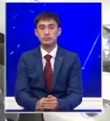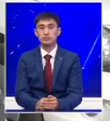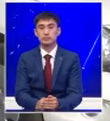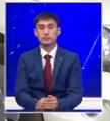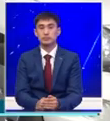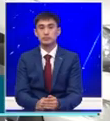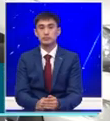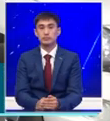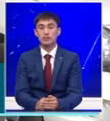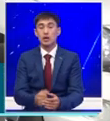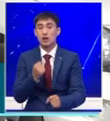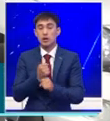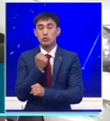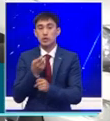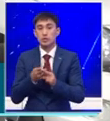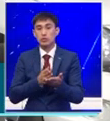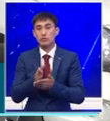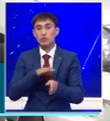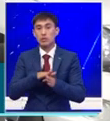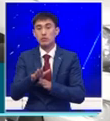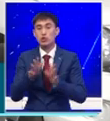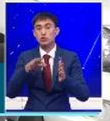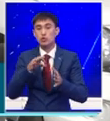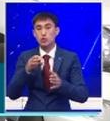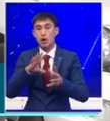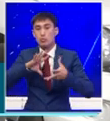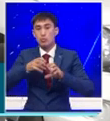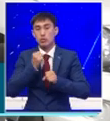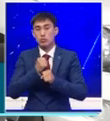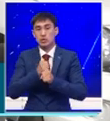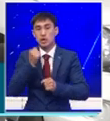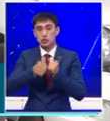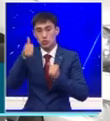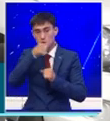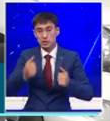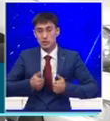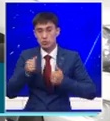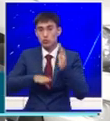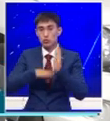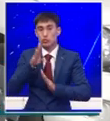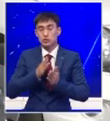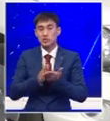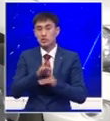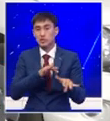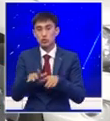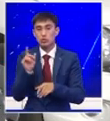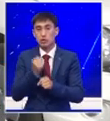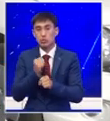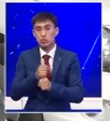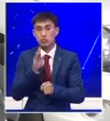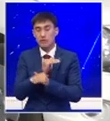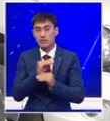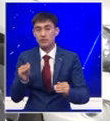автотранспорта работники этой отрасли выполняют большой объём работы ежегодно мы стараемся улучшить сферу их деятельности чтобы работа была